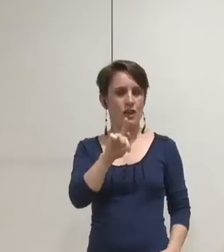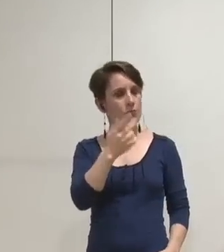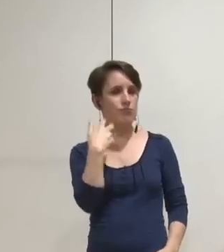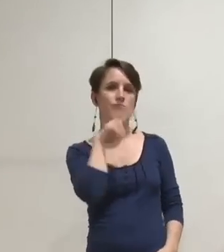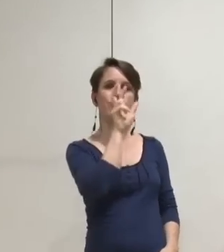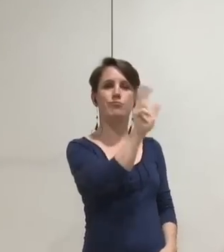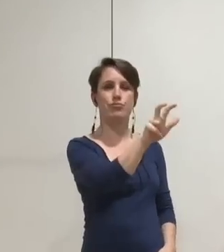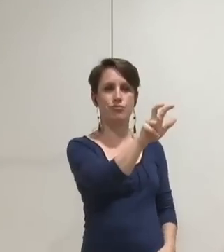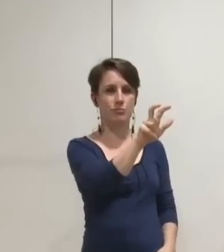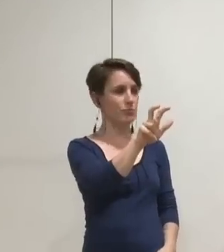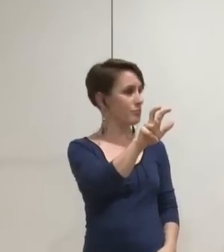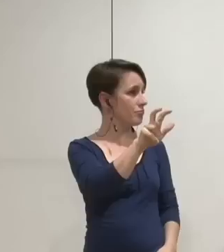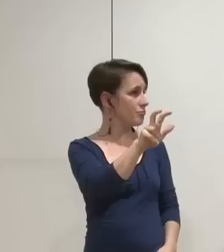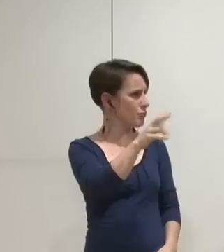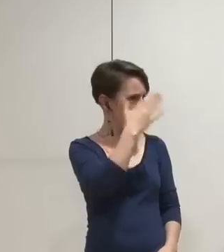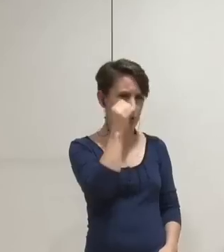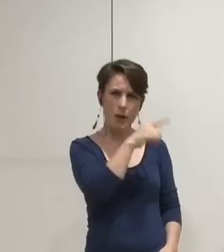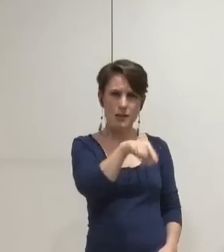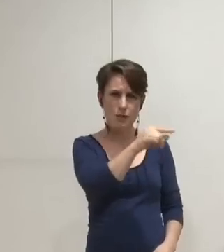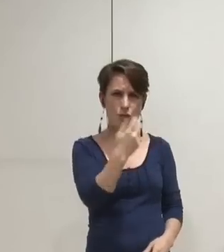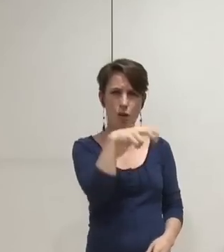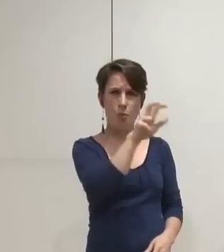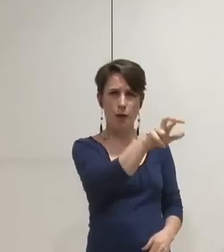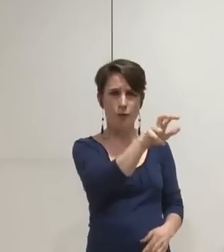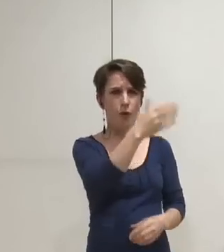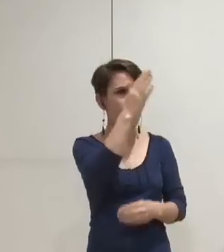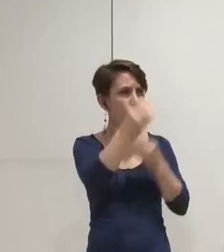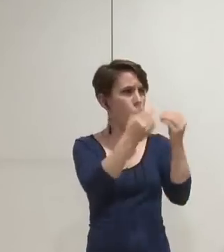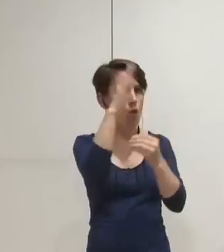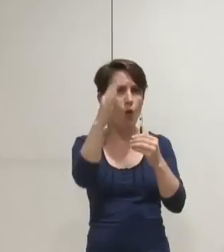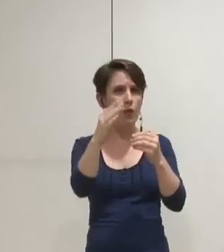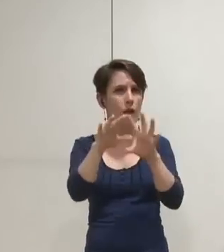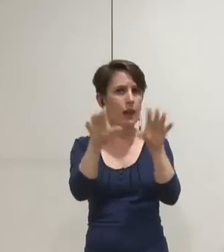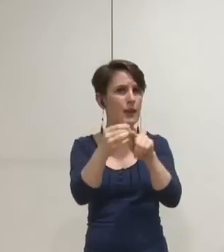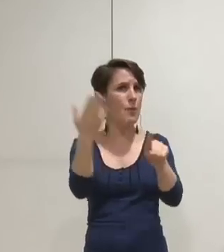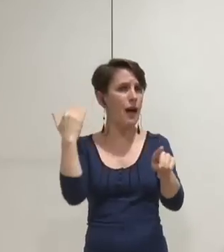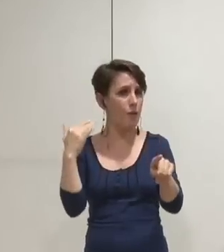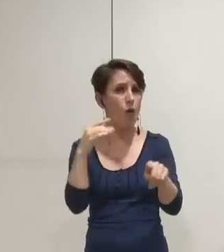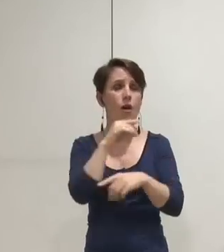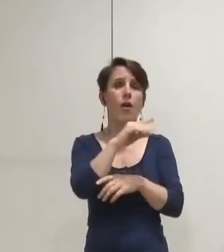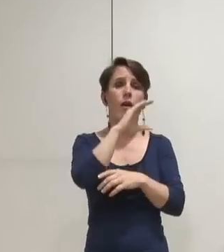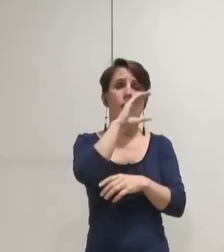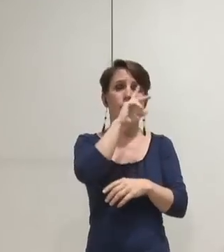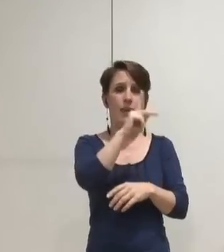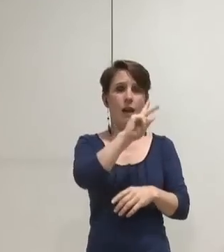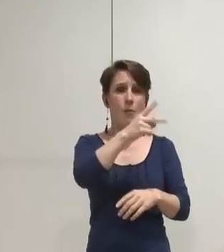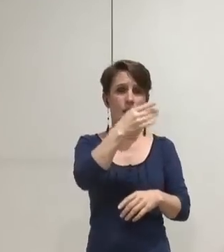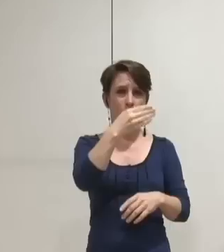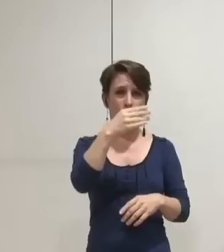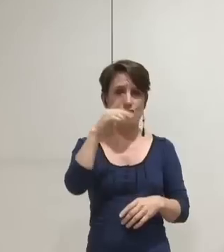si c'était missionné déjà d'avant mais KPMG a rendu une étude je suis étonné que vous n'en fassiez pas état